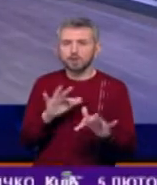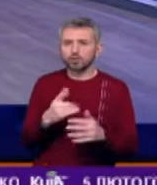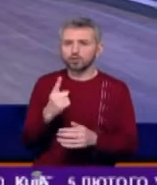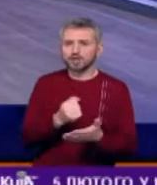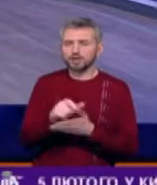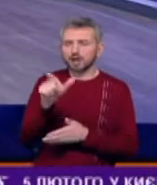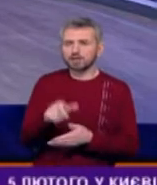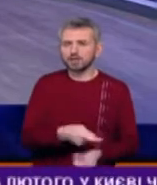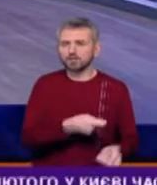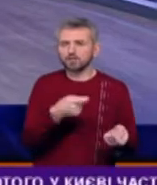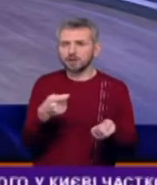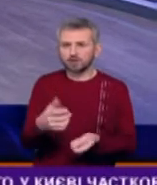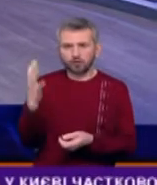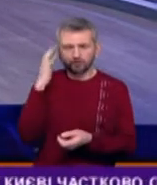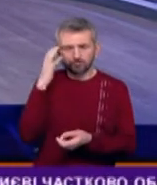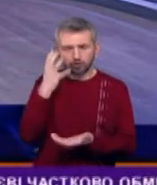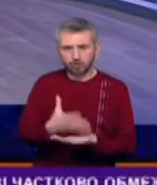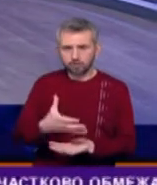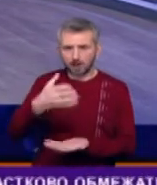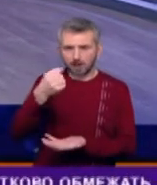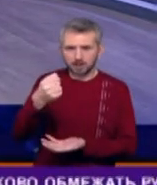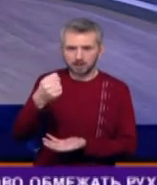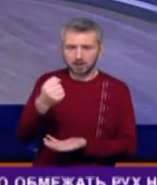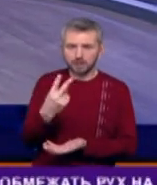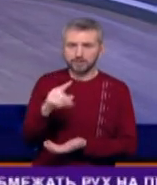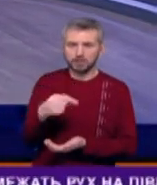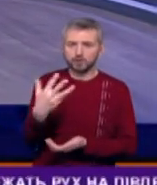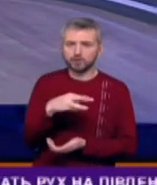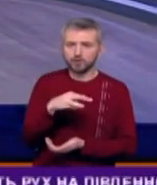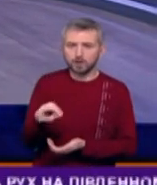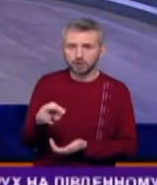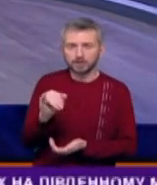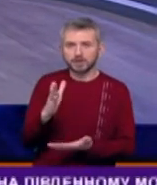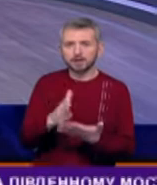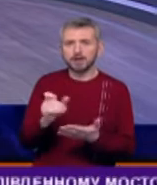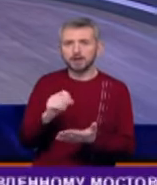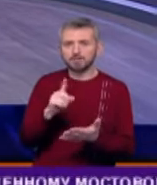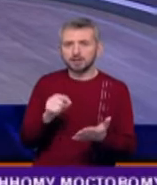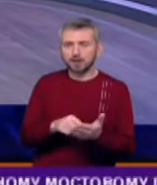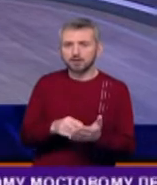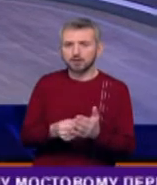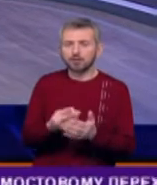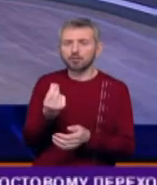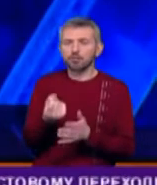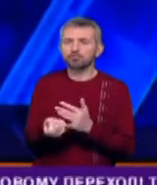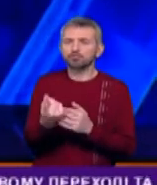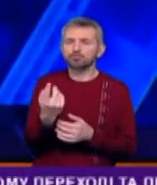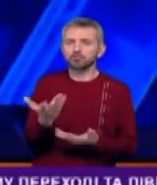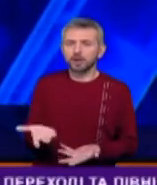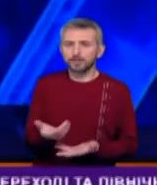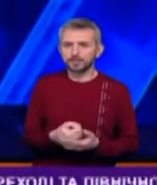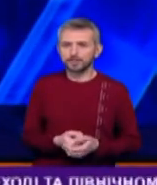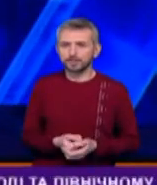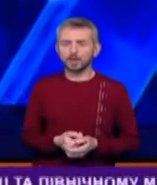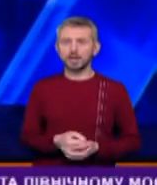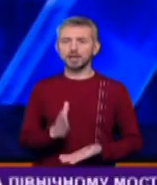кандидатів приніс в великому чорному пакеті 2,5 мільйони, і є питання походження цих коштів.